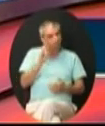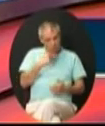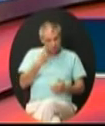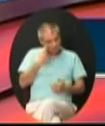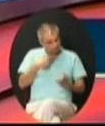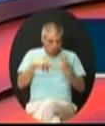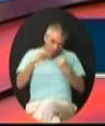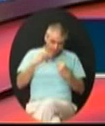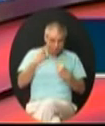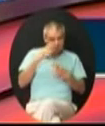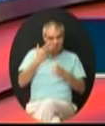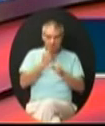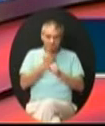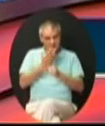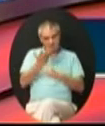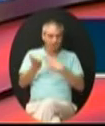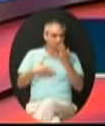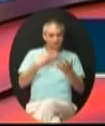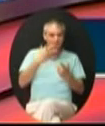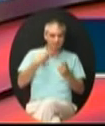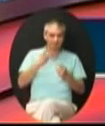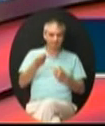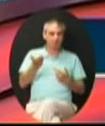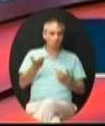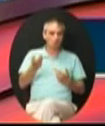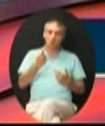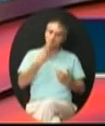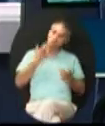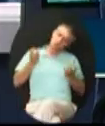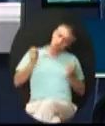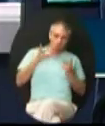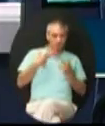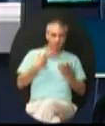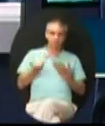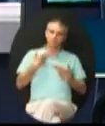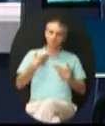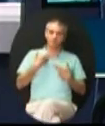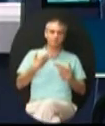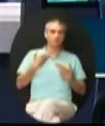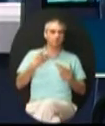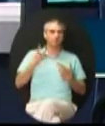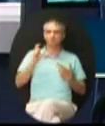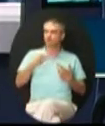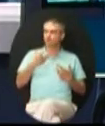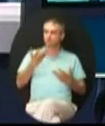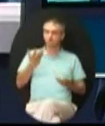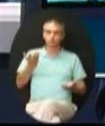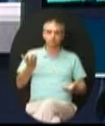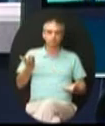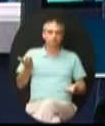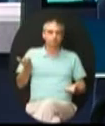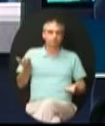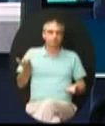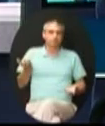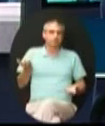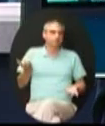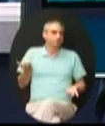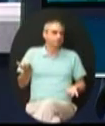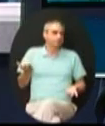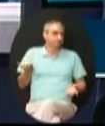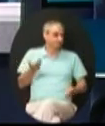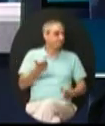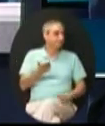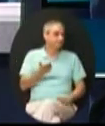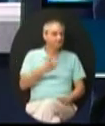בוא נדבר, בוא נראה מה אתה תעשה ומה אני צריך ממך. והוא אומר, אוקיי, התקבלת. והאיש, בום. בדיעבד,